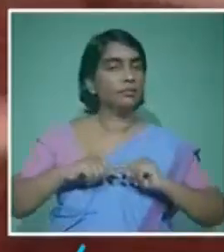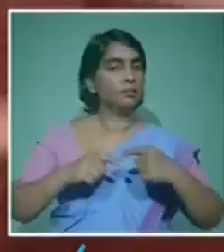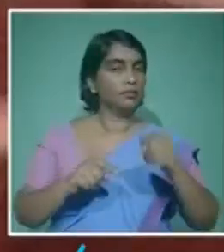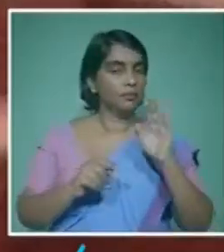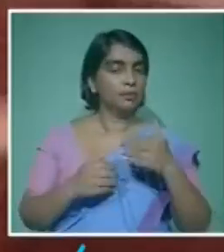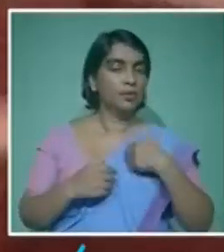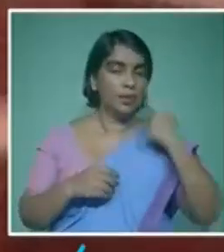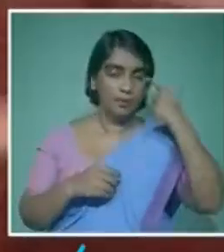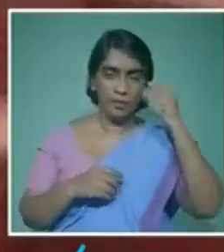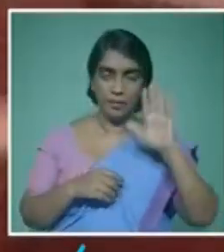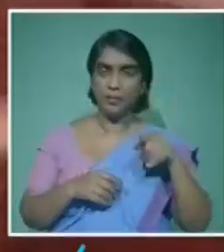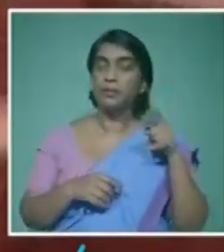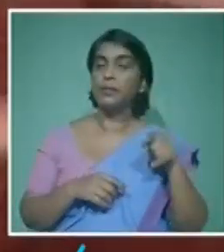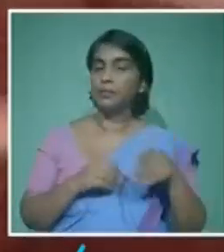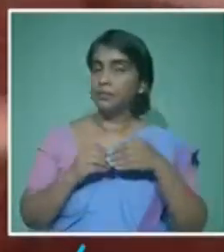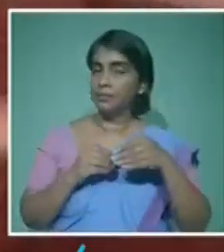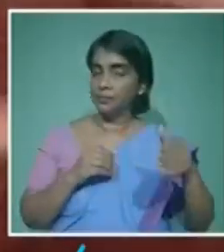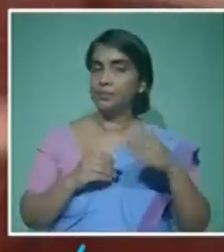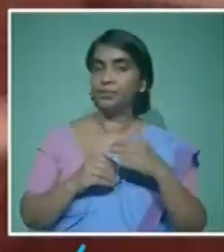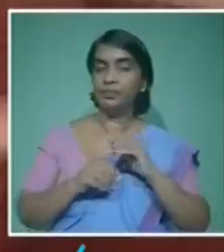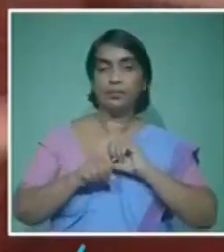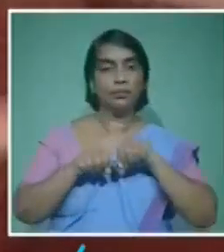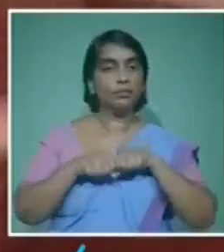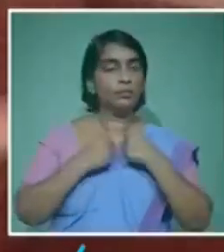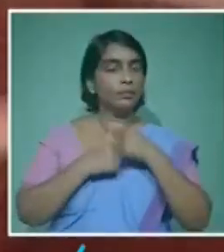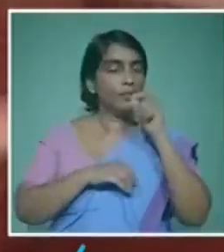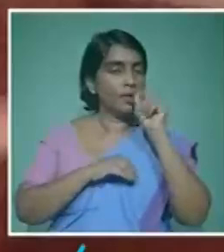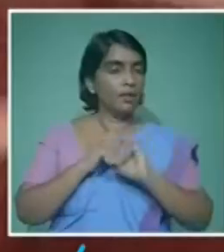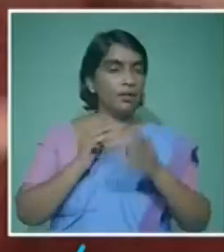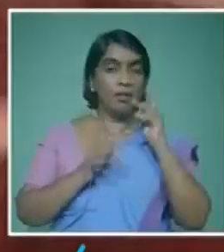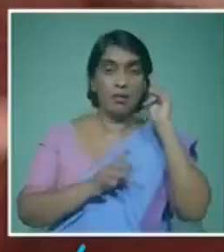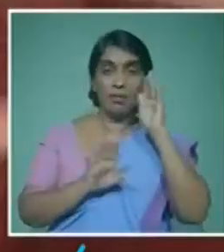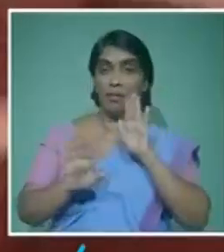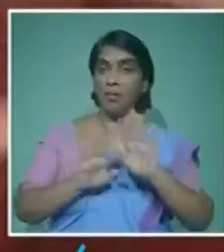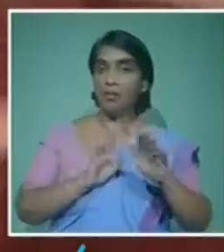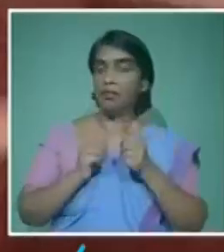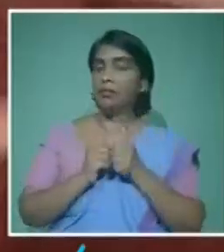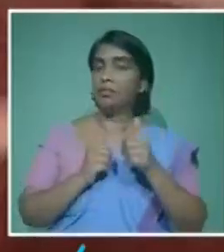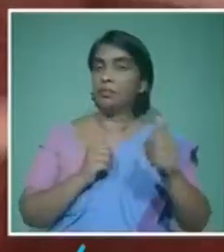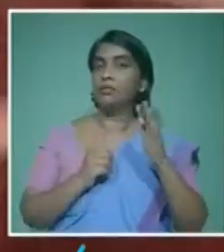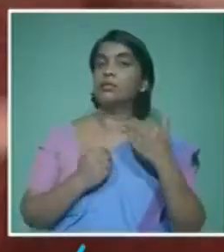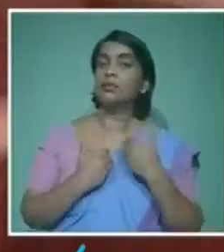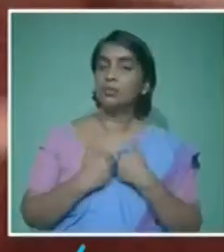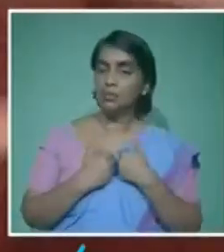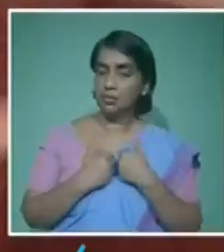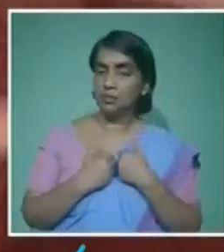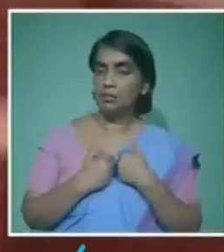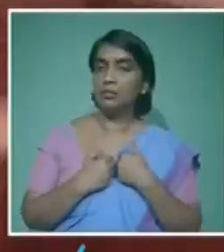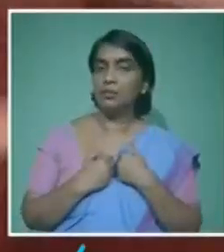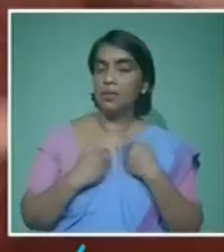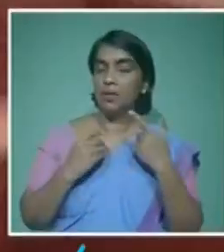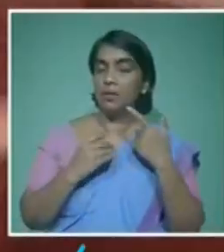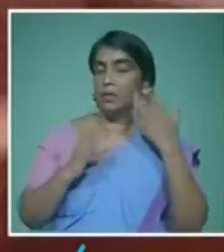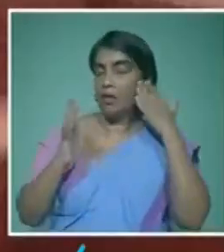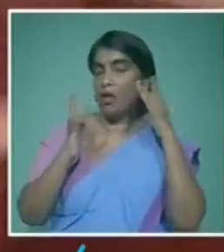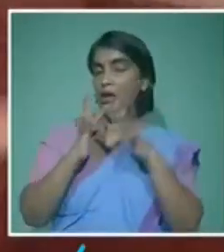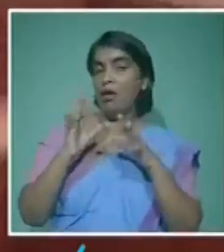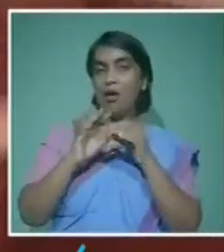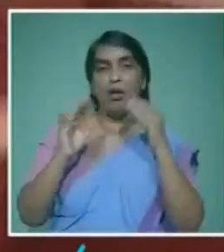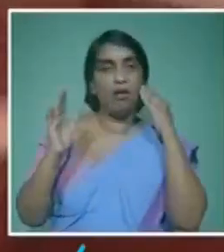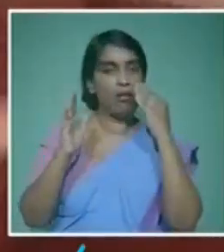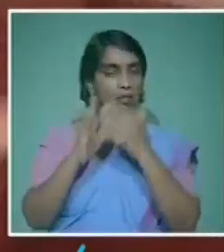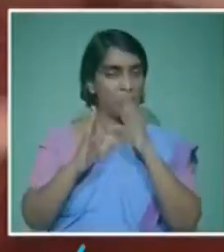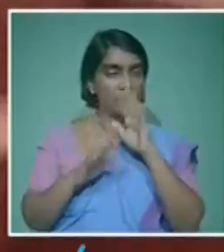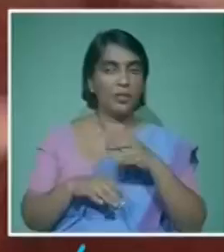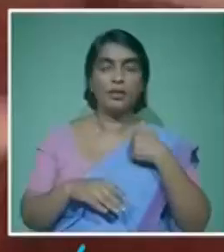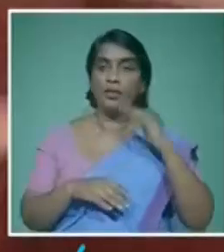ஒழுங்கமைந்த முகாமைத்துவத்தை உருவாக்குவது எமது நோக்கமாகும் என்பதையும் இங்கு தெரிவித்துக் கொள்ள விரும்புகின்றேன். அதே நேரம் எமது